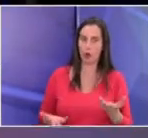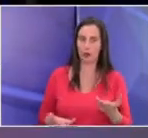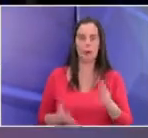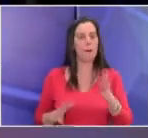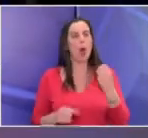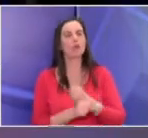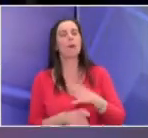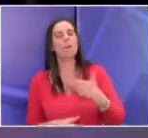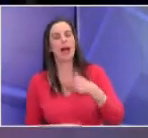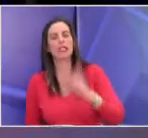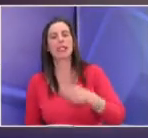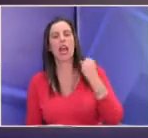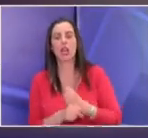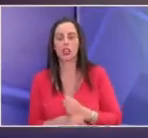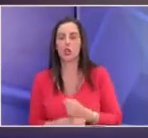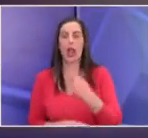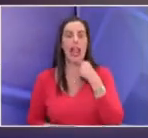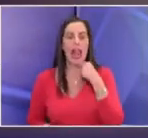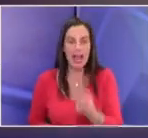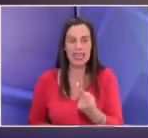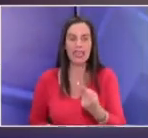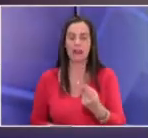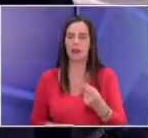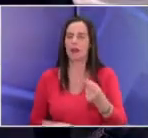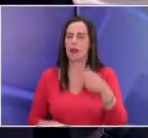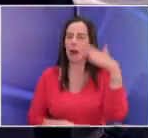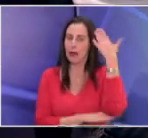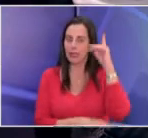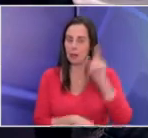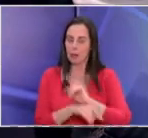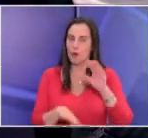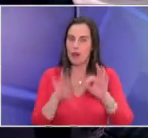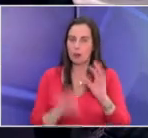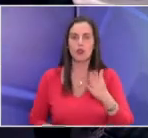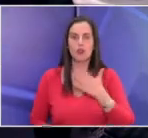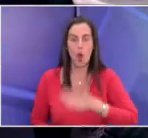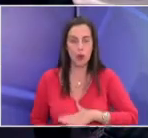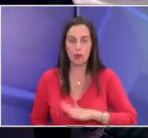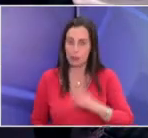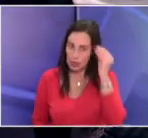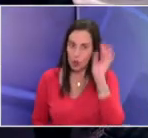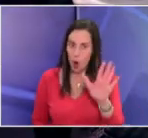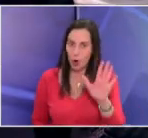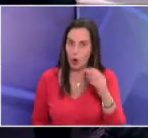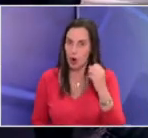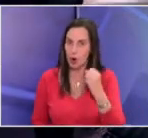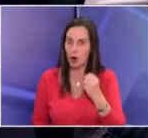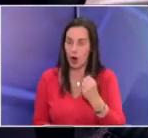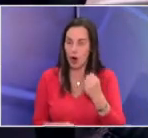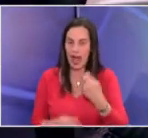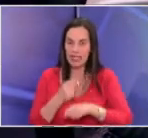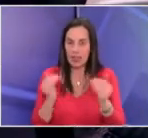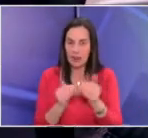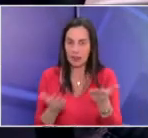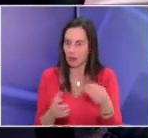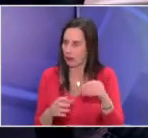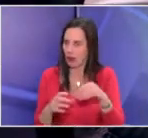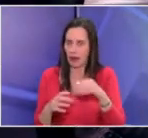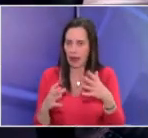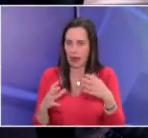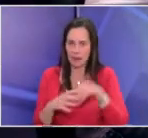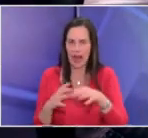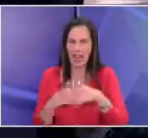כסף, מה לעשות? וצריכים ללמד את הילדים תיאוריה. אנחנו עכשיו בחורף, אנחנו לא, זה יוצא מהכותרות, אבל אז מתחיל החופש הגדול,